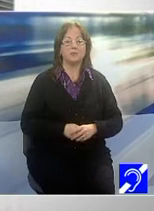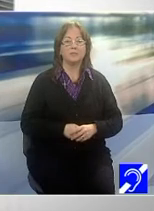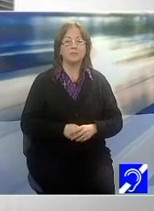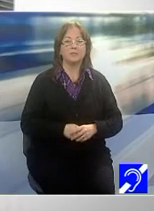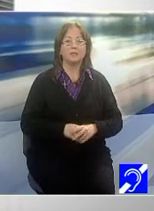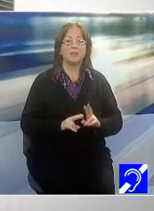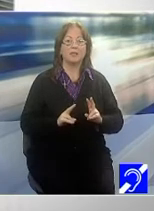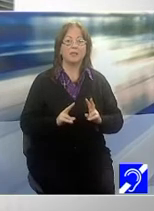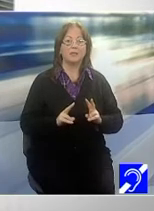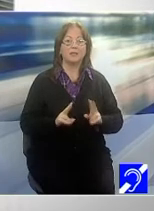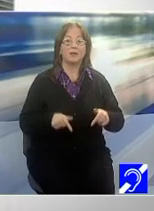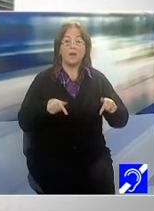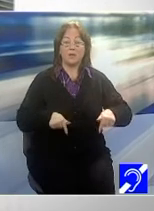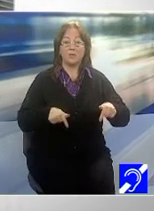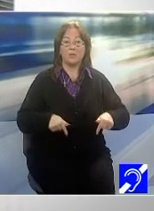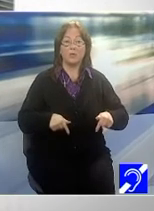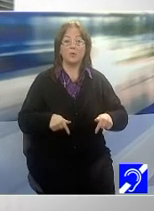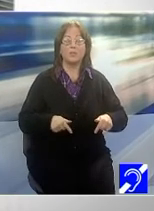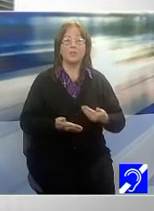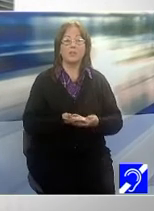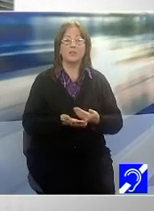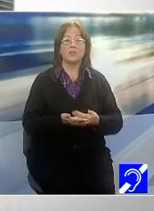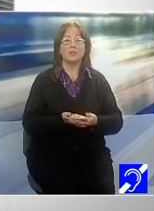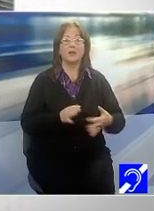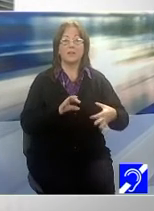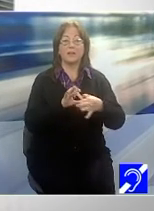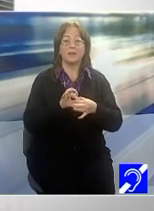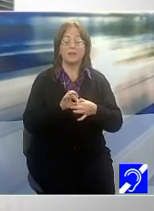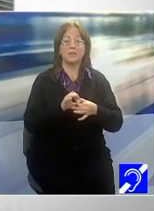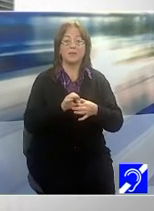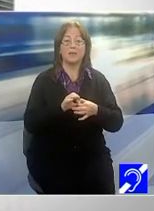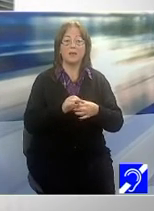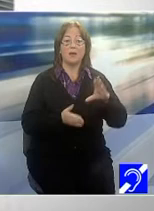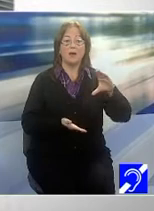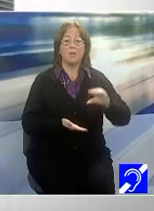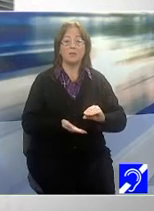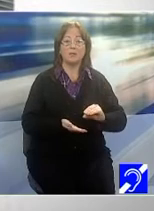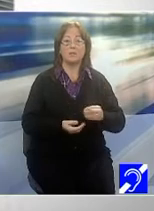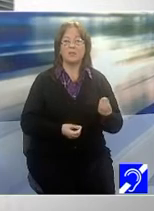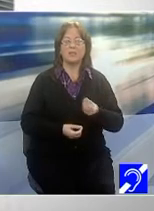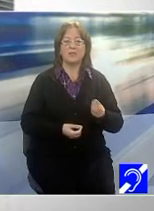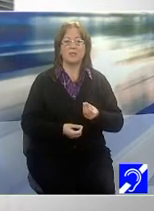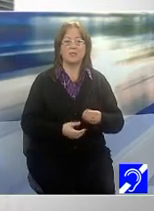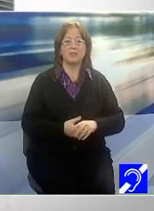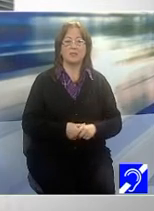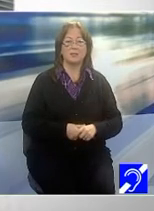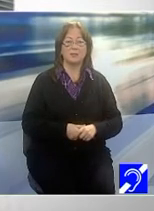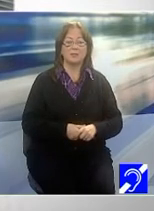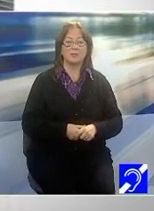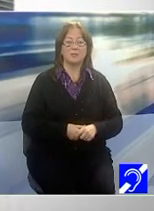Însă, în prezent, acestea au scăzut și întrebarea este de ce oare?